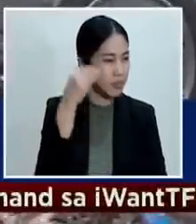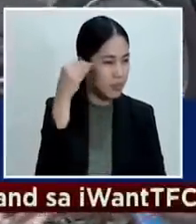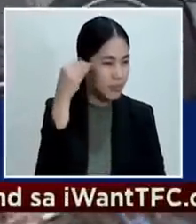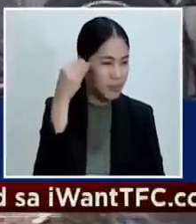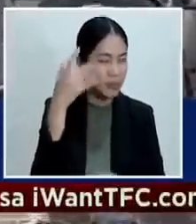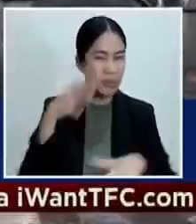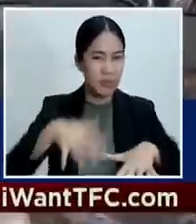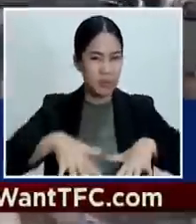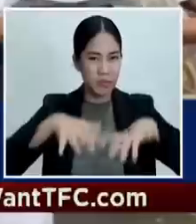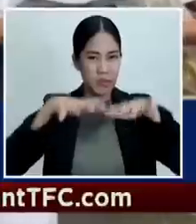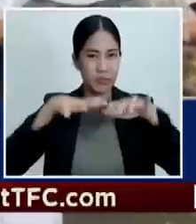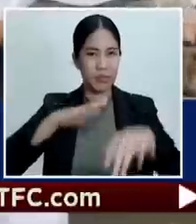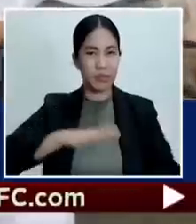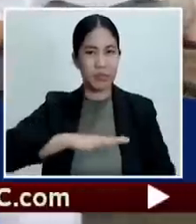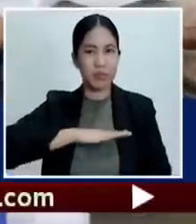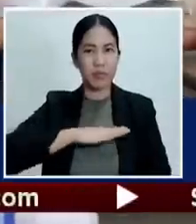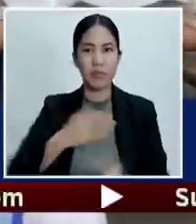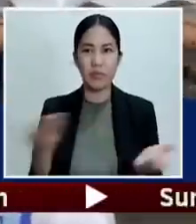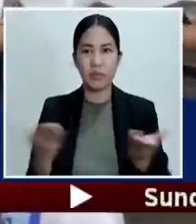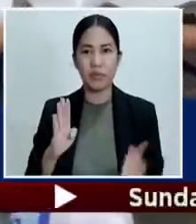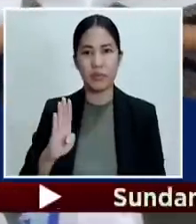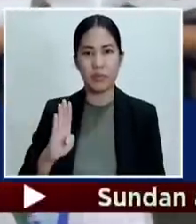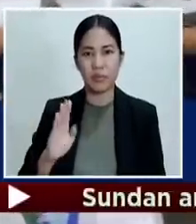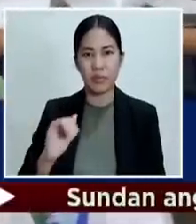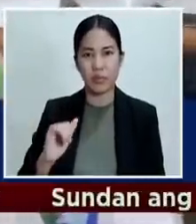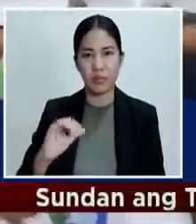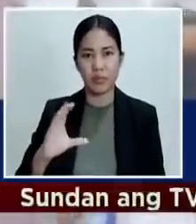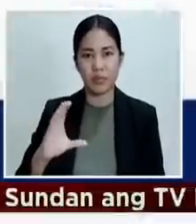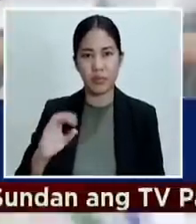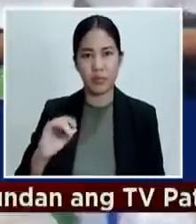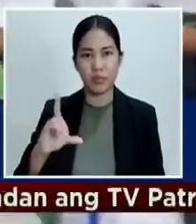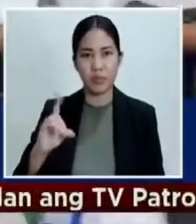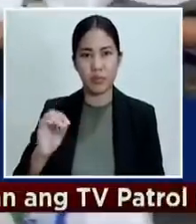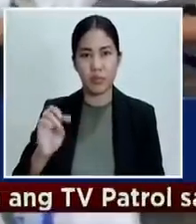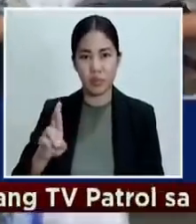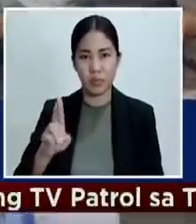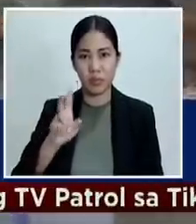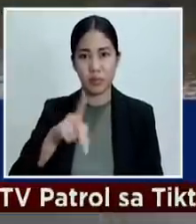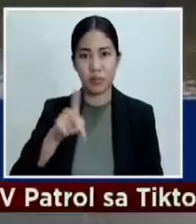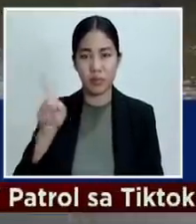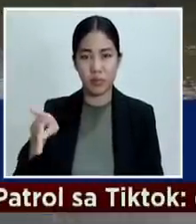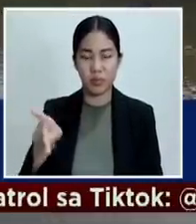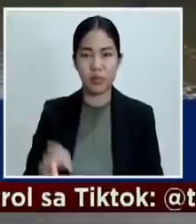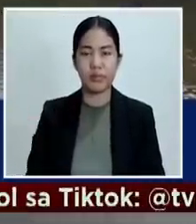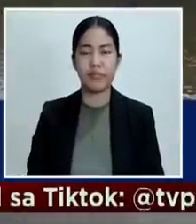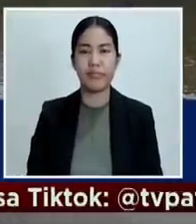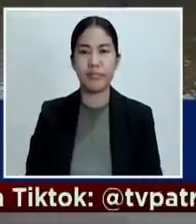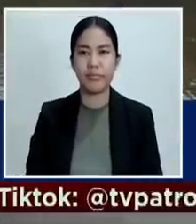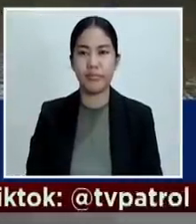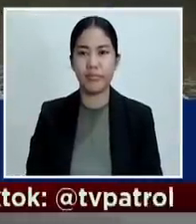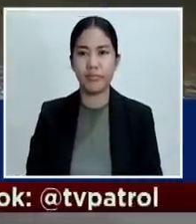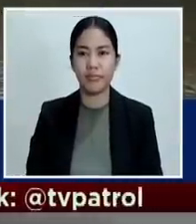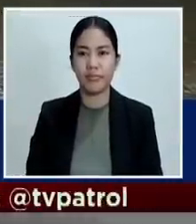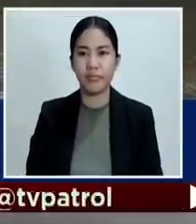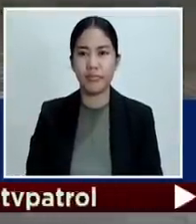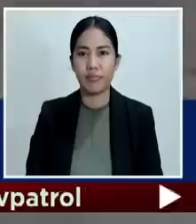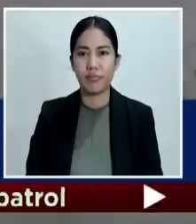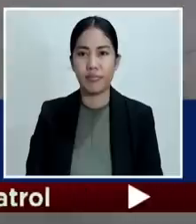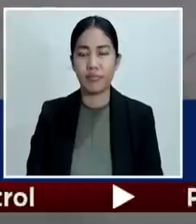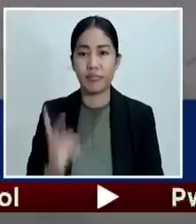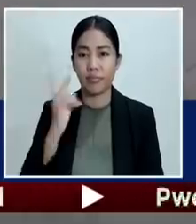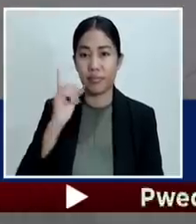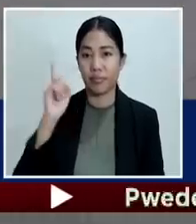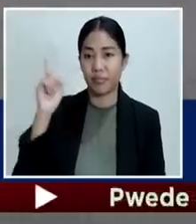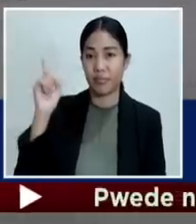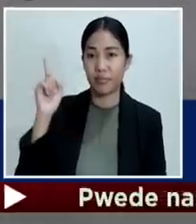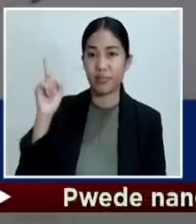Tinahero, Bacolor, Pampanga. 7 taon na nakatayo yun, 7 taon din na ganyan. 1 taon, 3 taon. Nasa mababang bahagi ng Bacolor